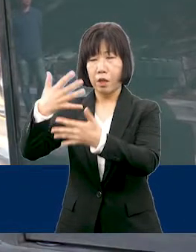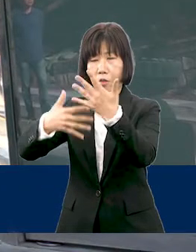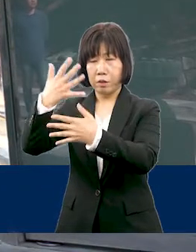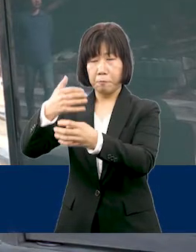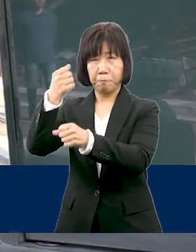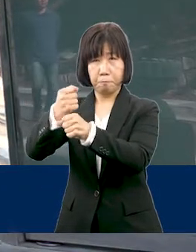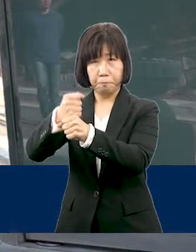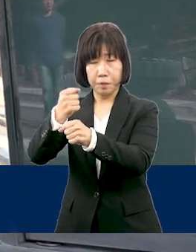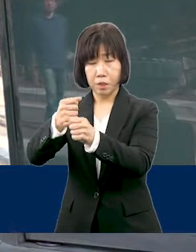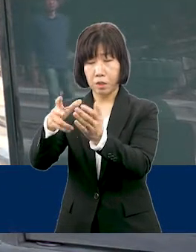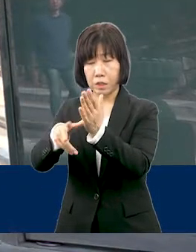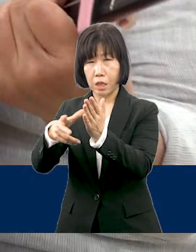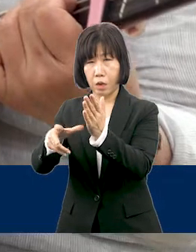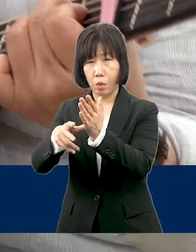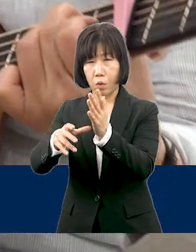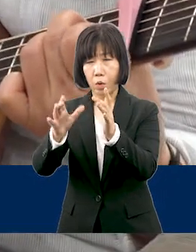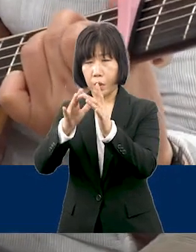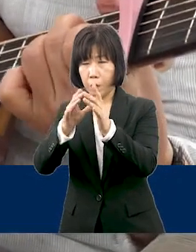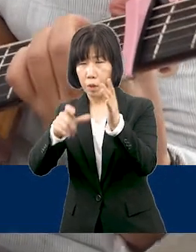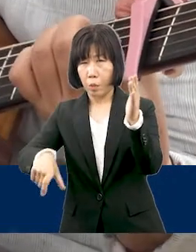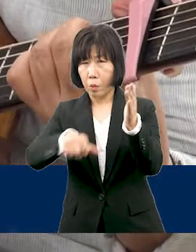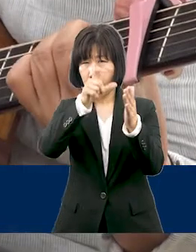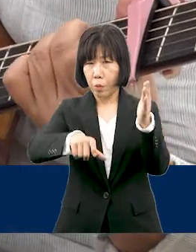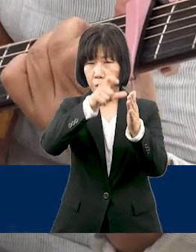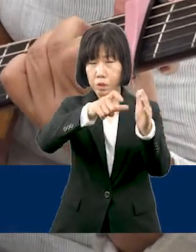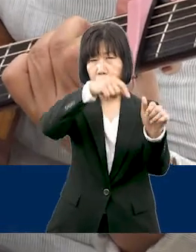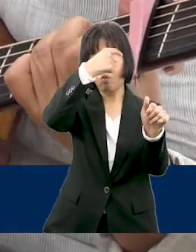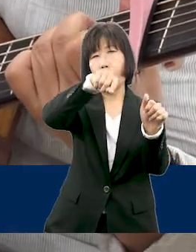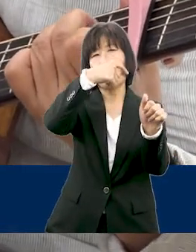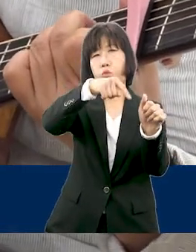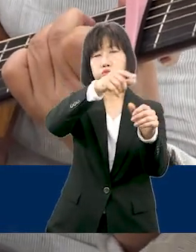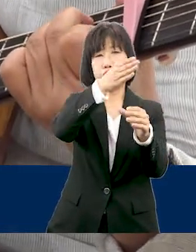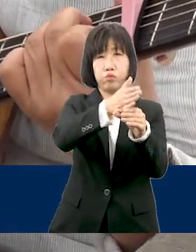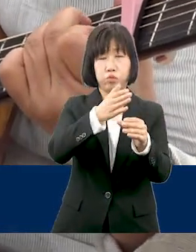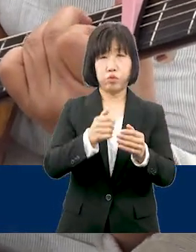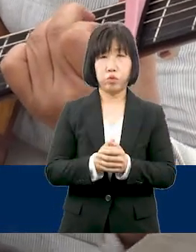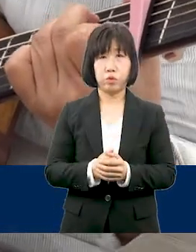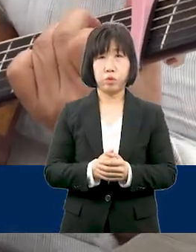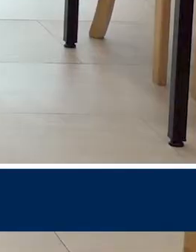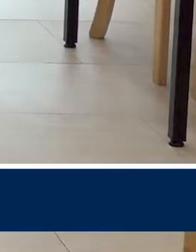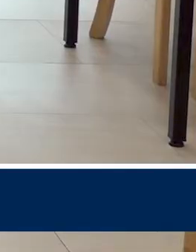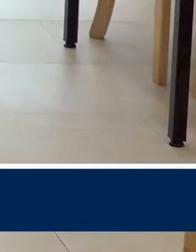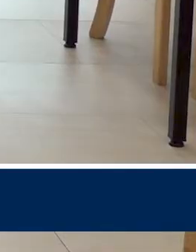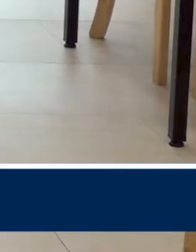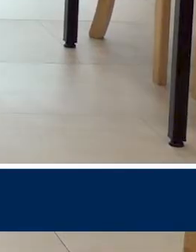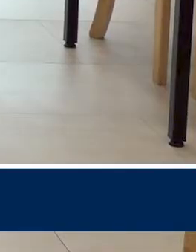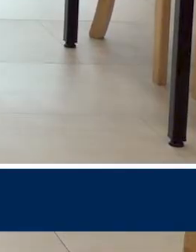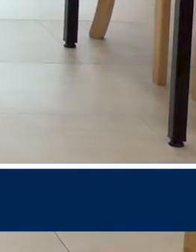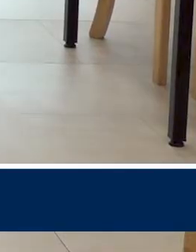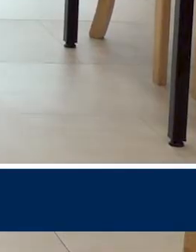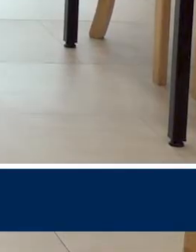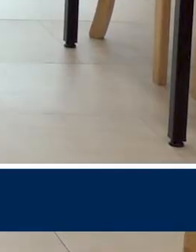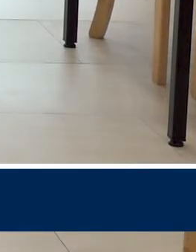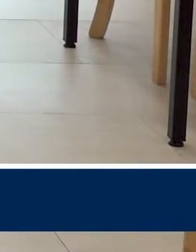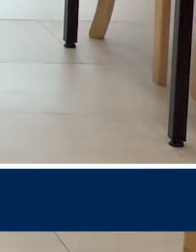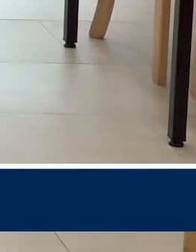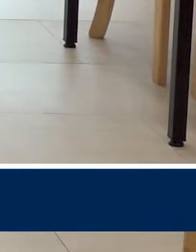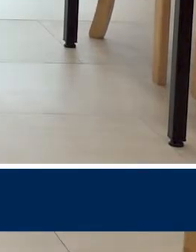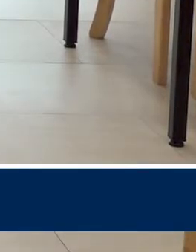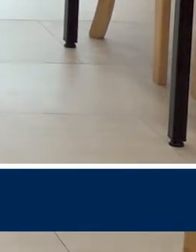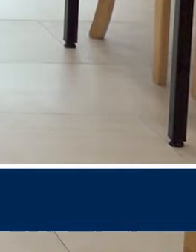영상을 제작해 자료와 함께 수강생들과 수업을 이어가고 있습니다 코로나 때문에 그